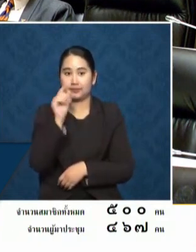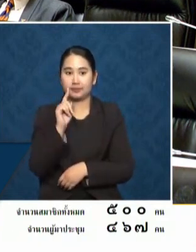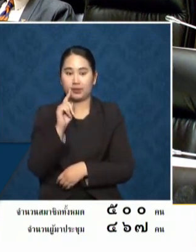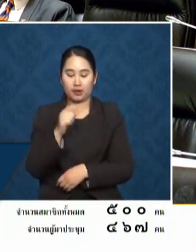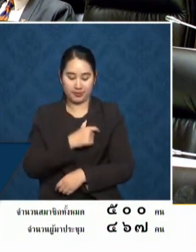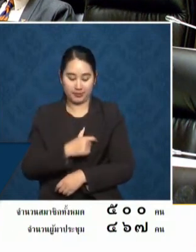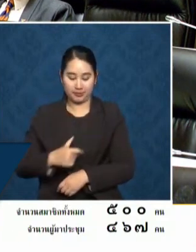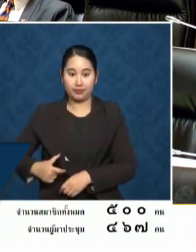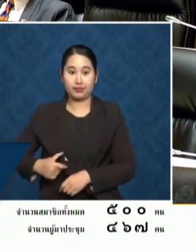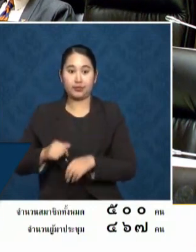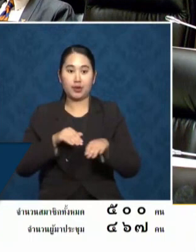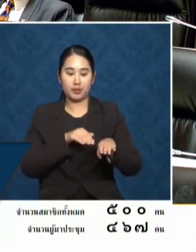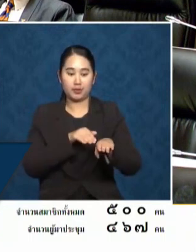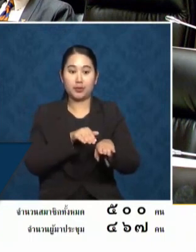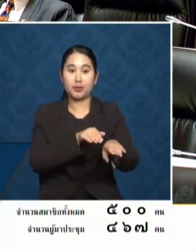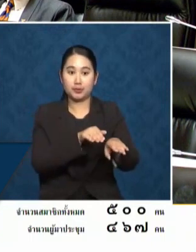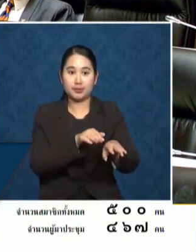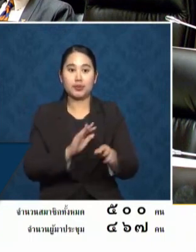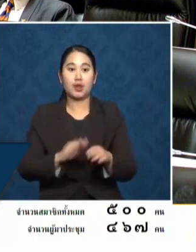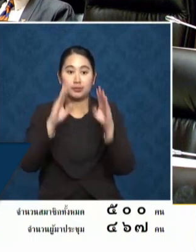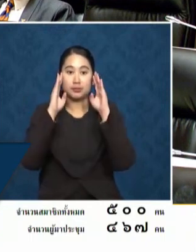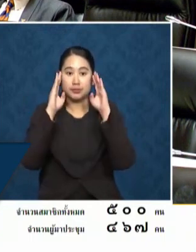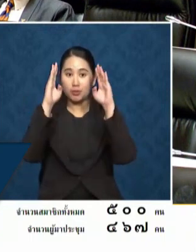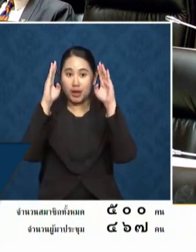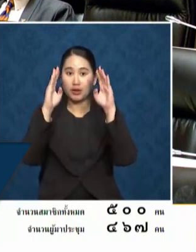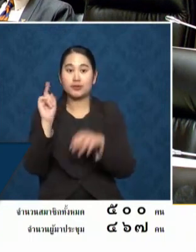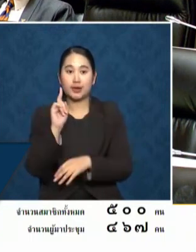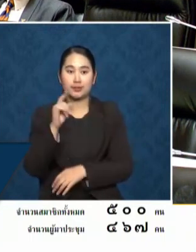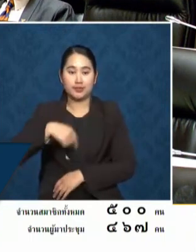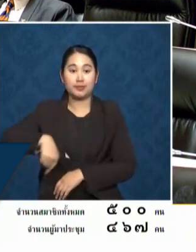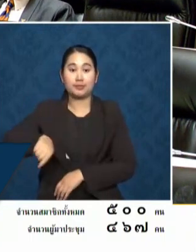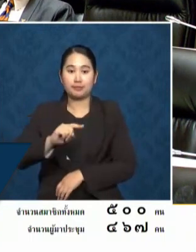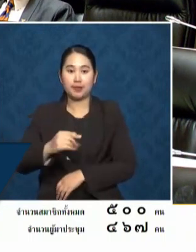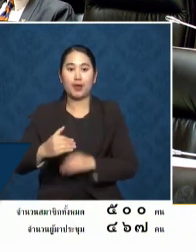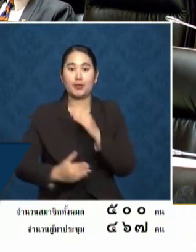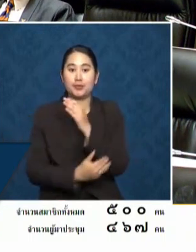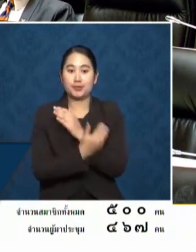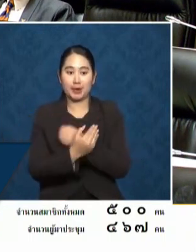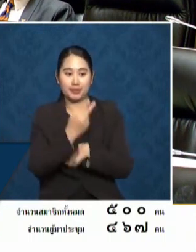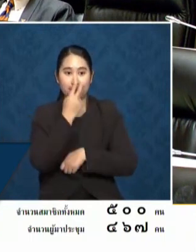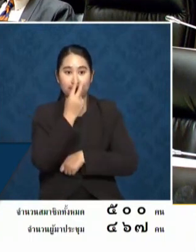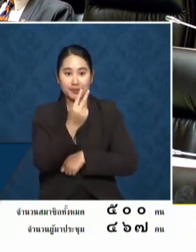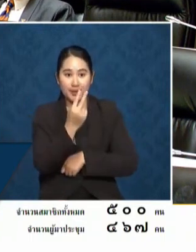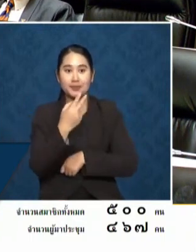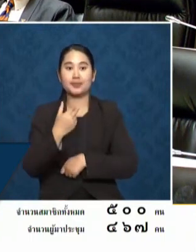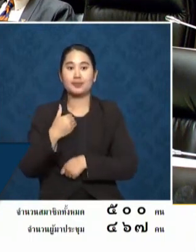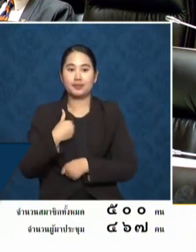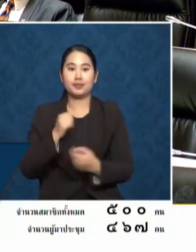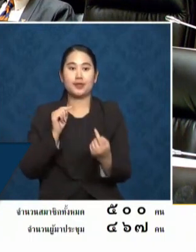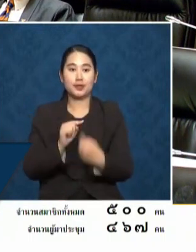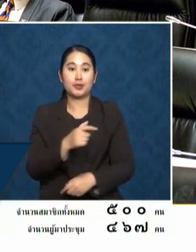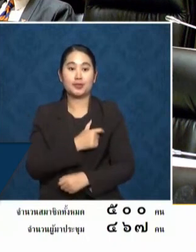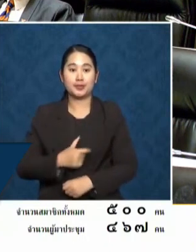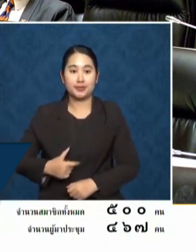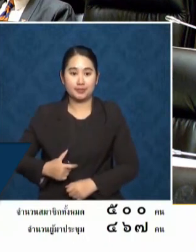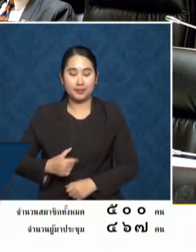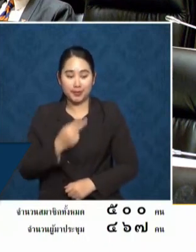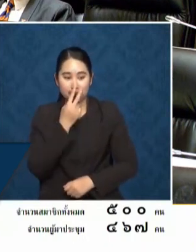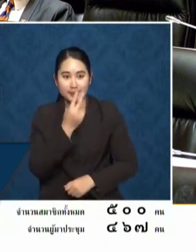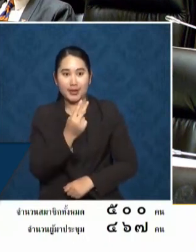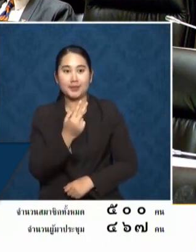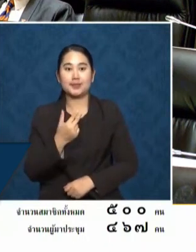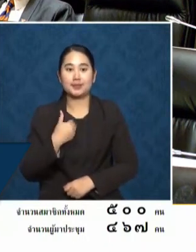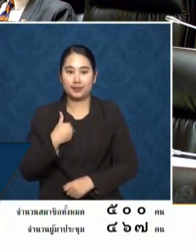ขบวนเสด็จนั้นเป็นหนึ่งในไม่กี่ประสบการณ์ครับที่ประชาชนโดยทั่วไปจะมีโอกาสได้สัมผัสกับสถาบันพระมหากษัติย์อย่างใกล้